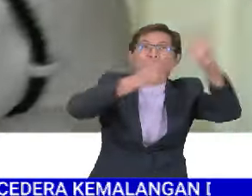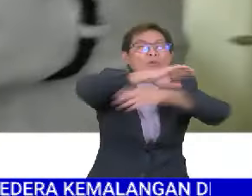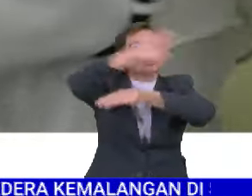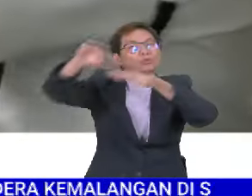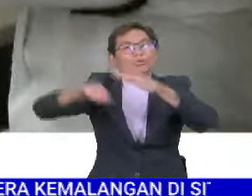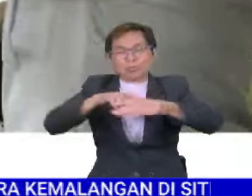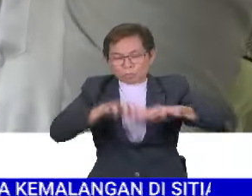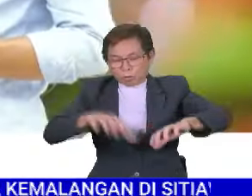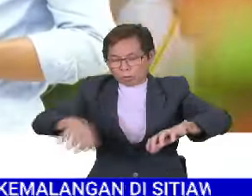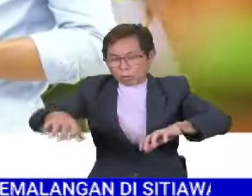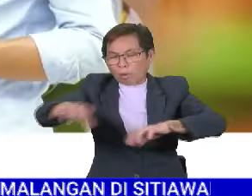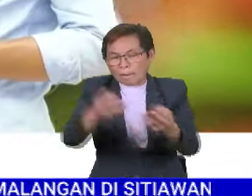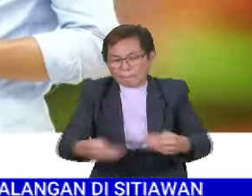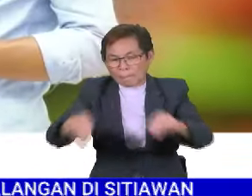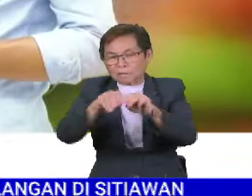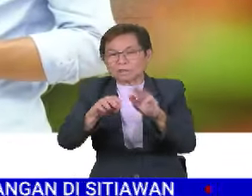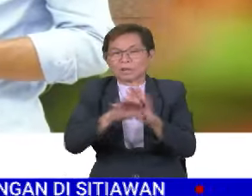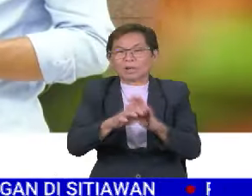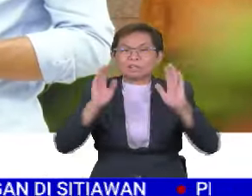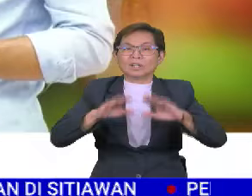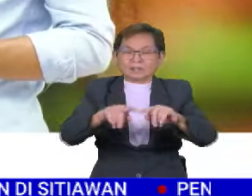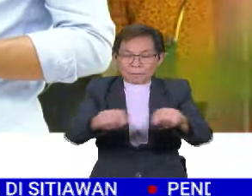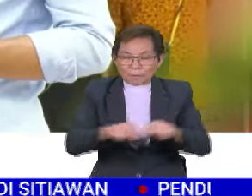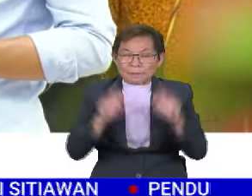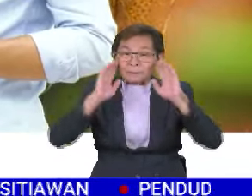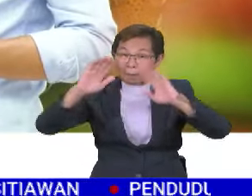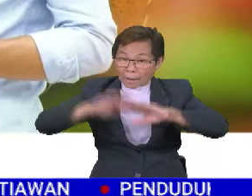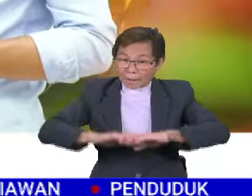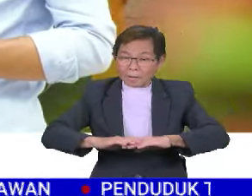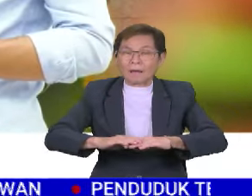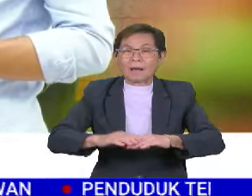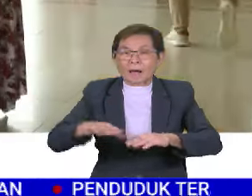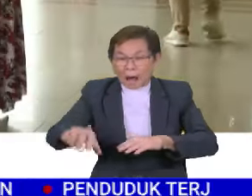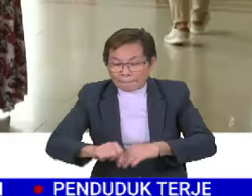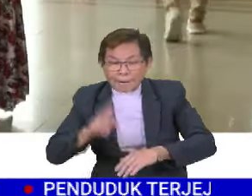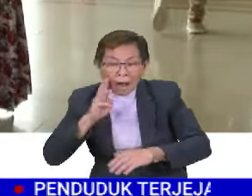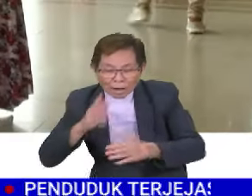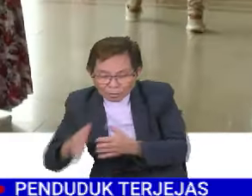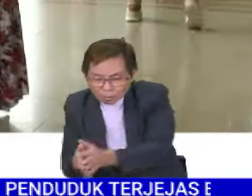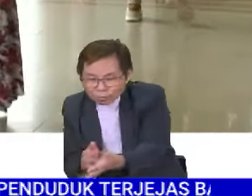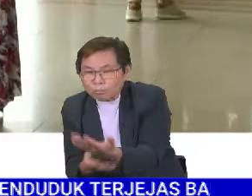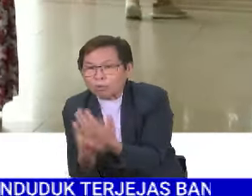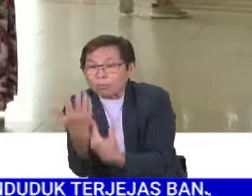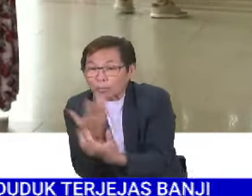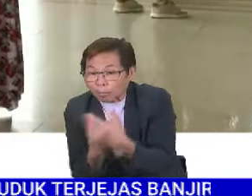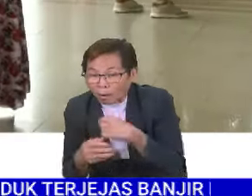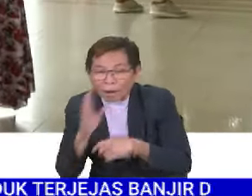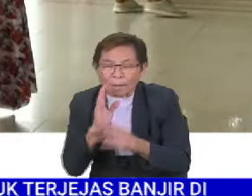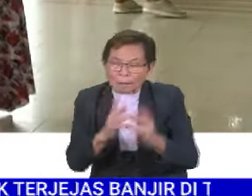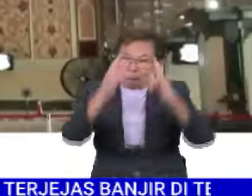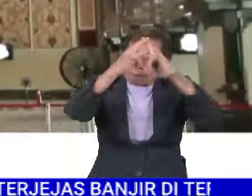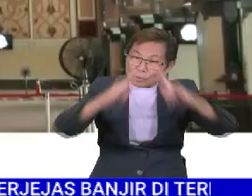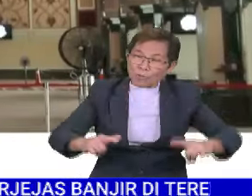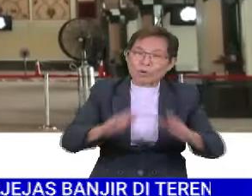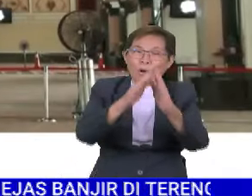semua kawasan masjid seperti ruang solat, tempat mengambil wuduk, perpustakaan, muzium